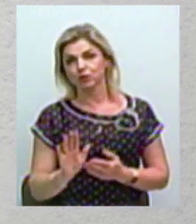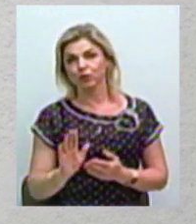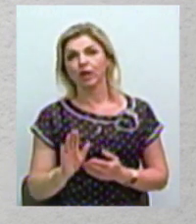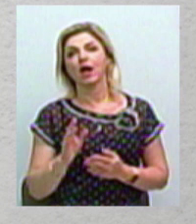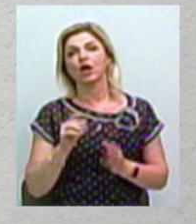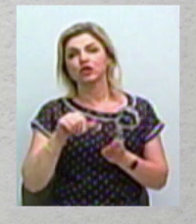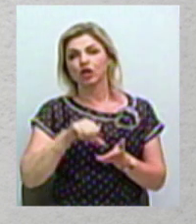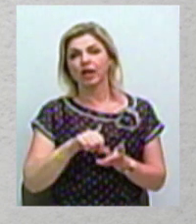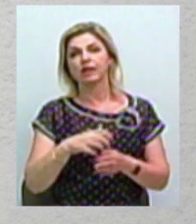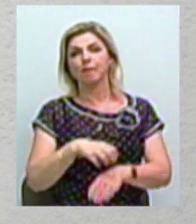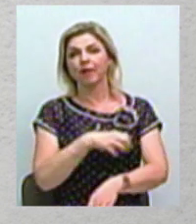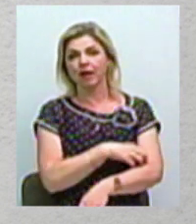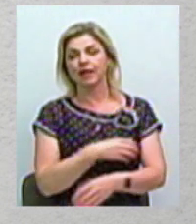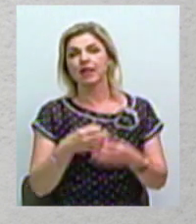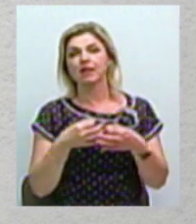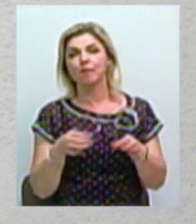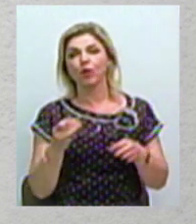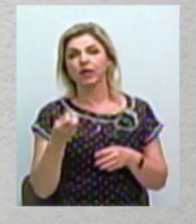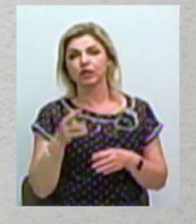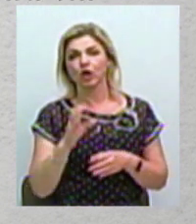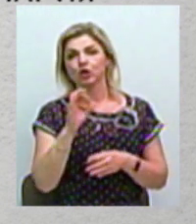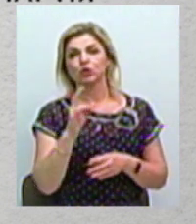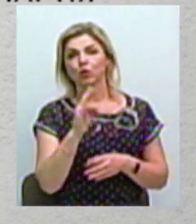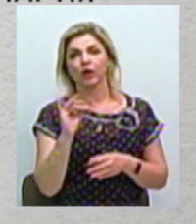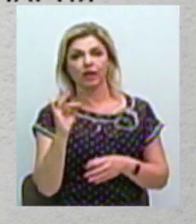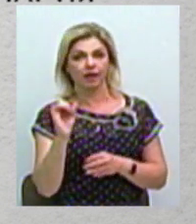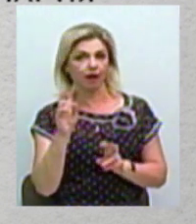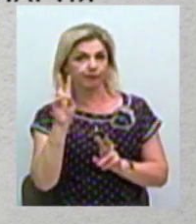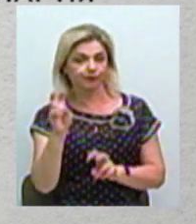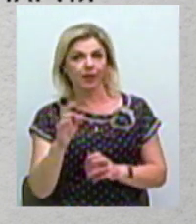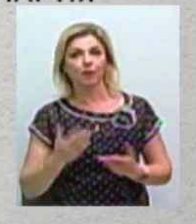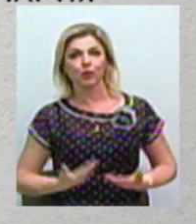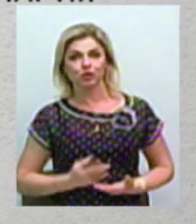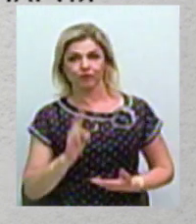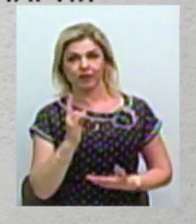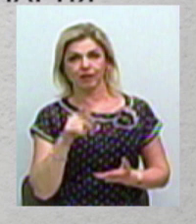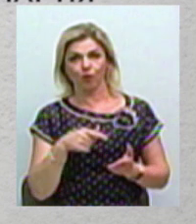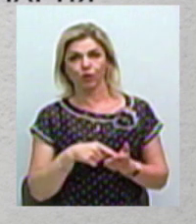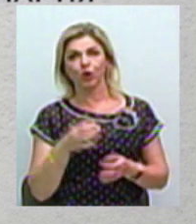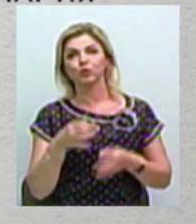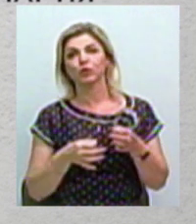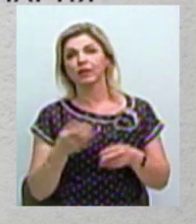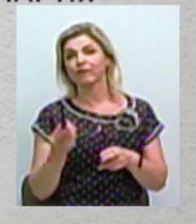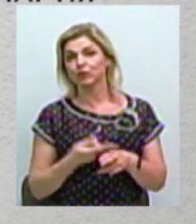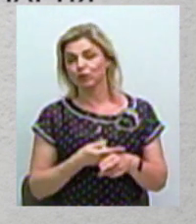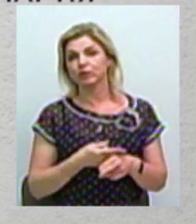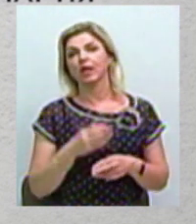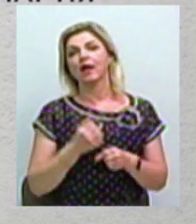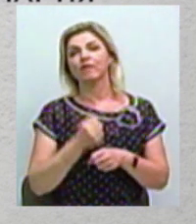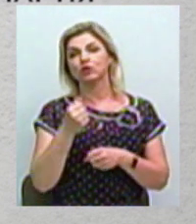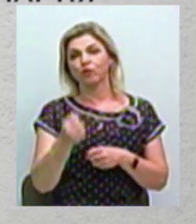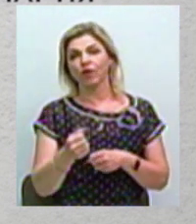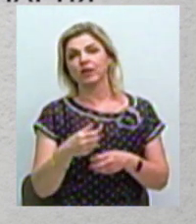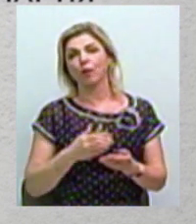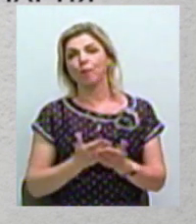Член політичної партії «Демократична Сокира». Проживає в місті Миколаєві. Судимість відсутня. Суб'єкт висування